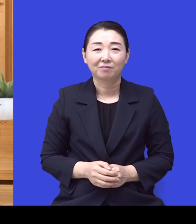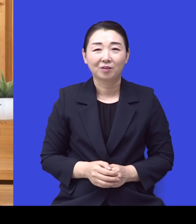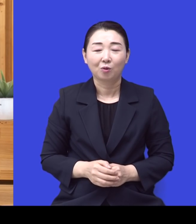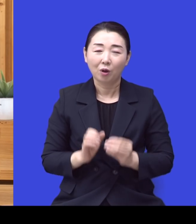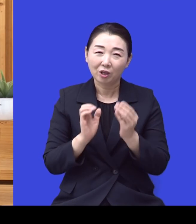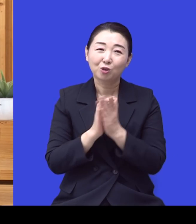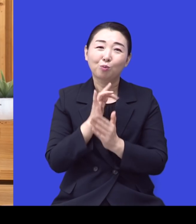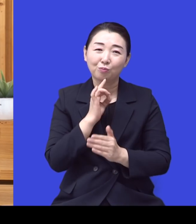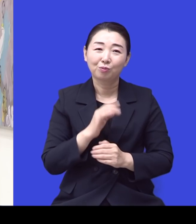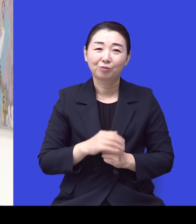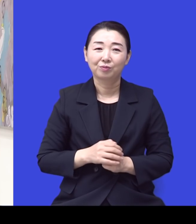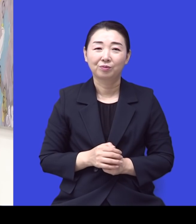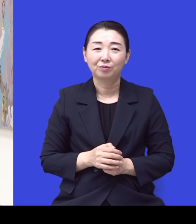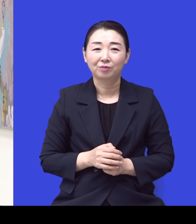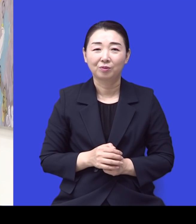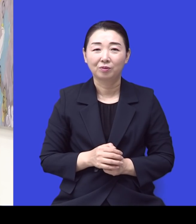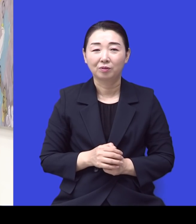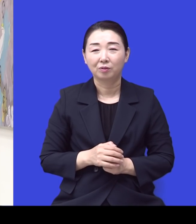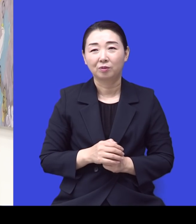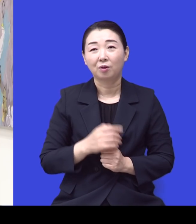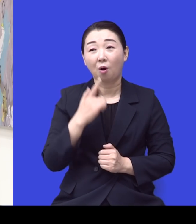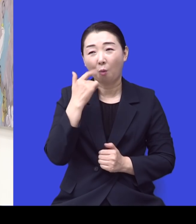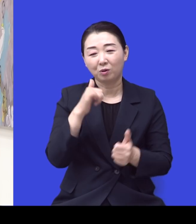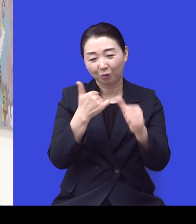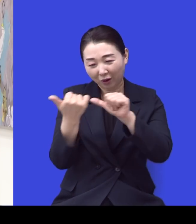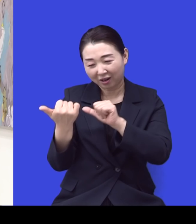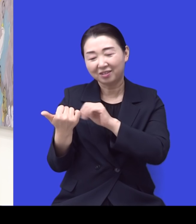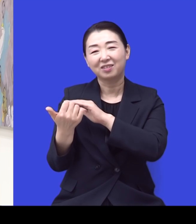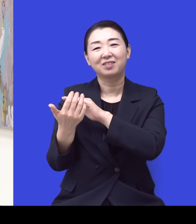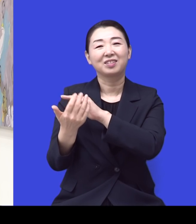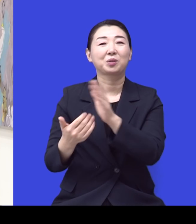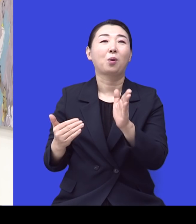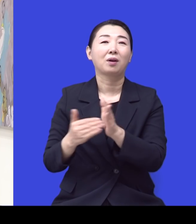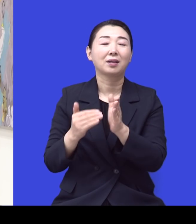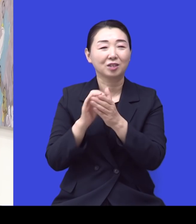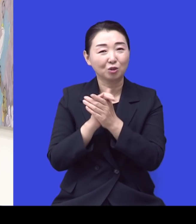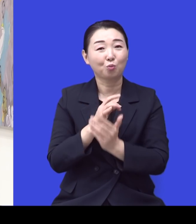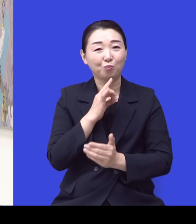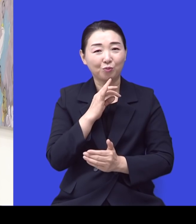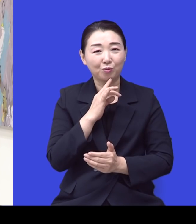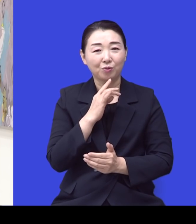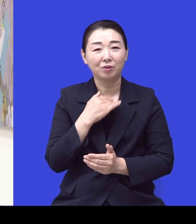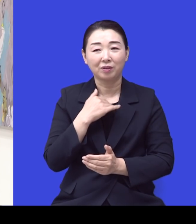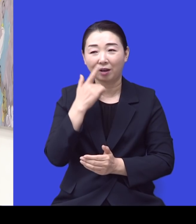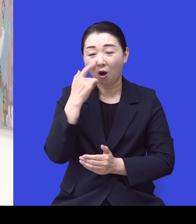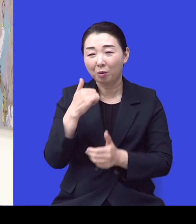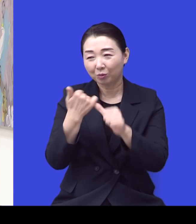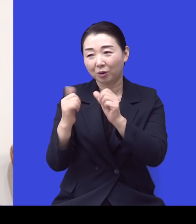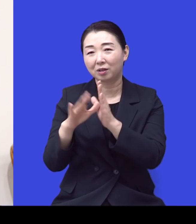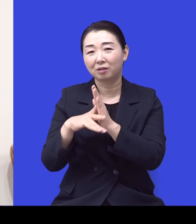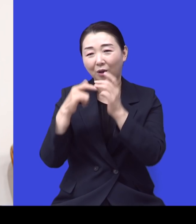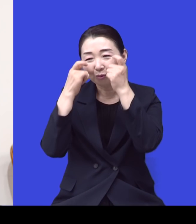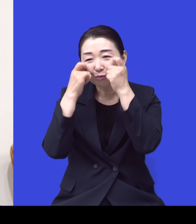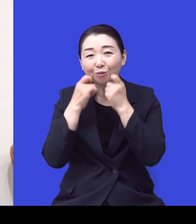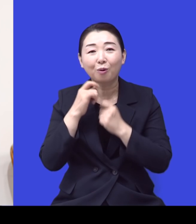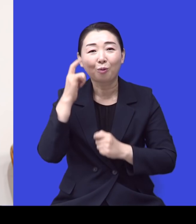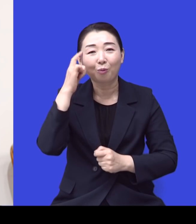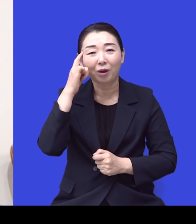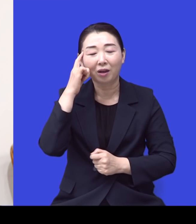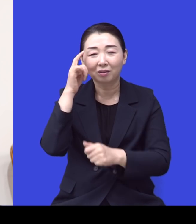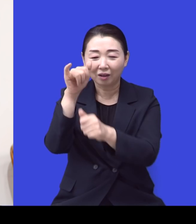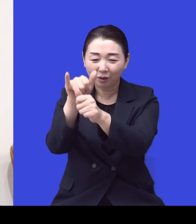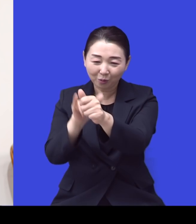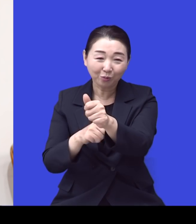없으니까 그게 돌아가시기 전까지 이루어졌어요. 그래서 제가 어머니 돌아가셨을 때 너무 많이 울었던 거는 네. 제가